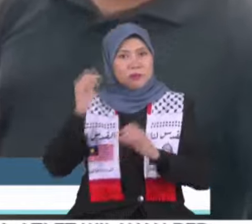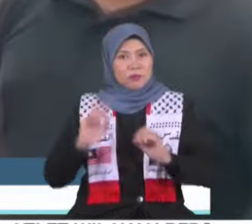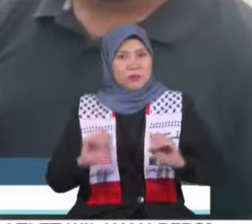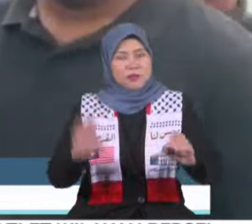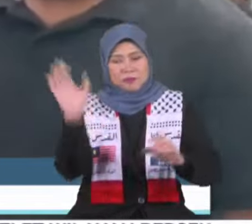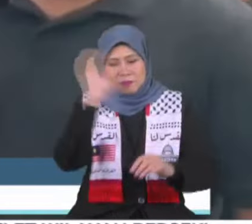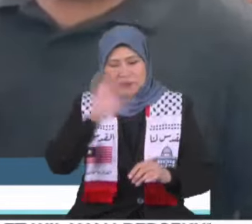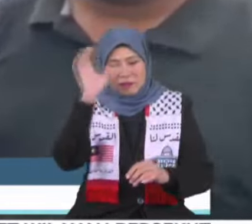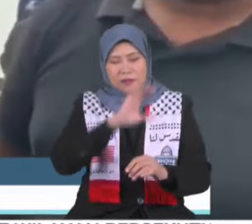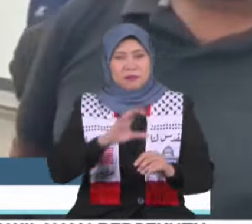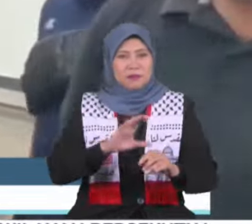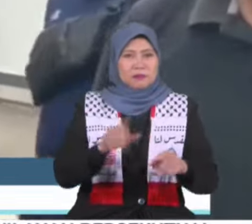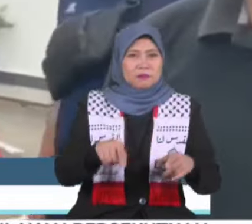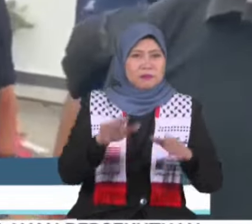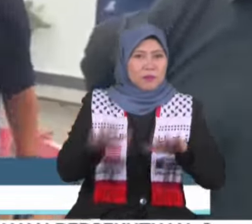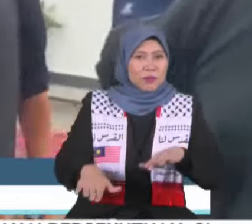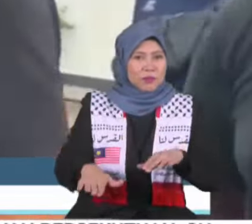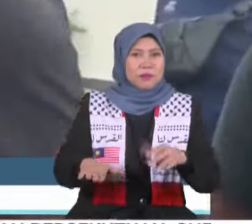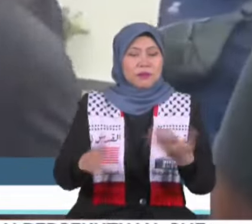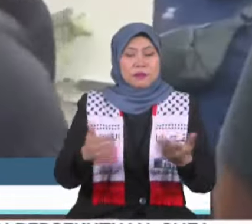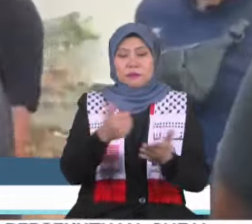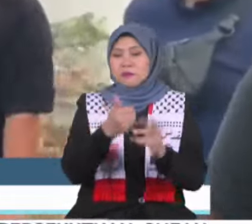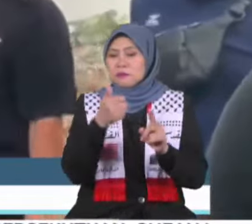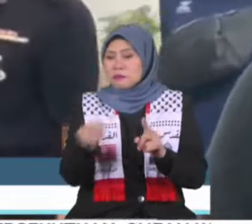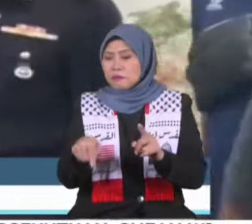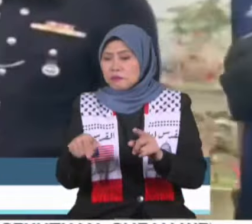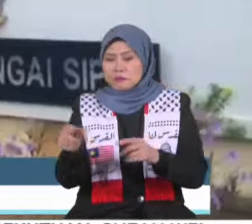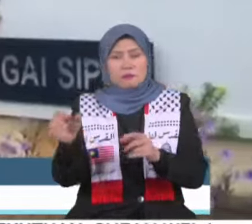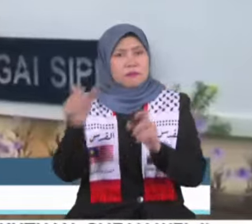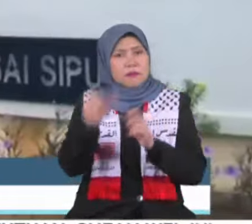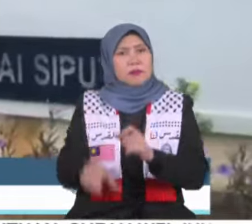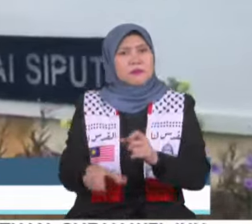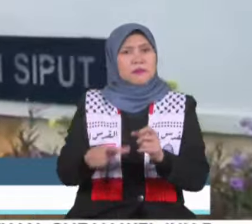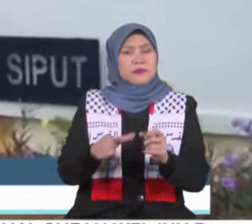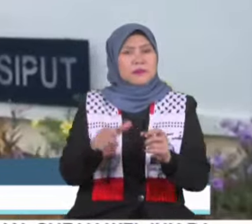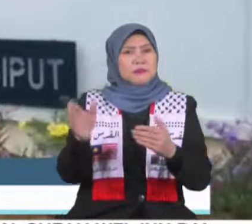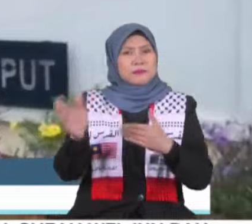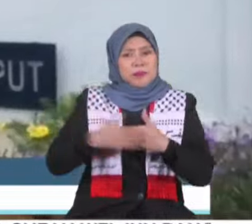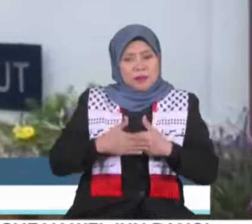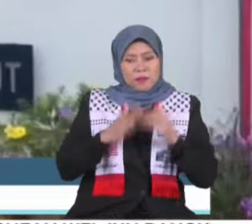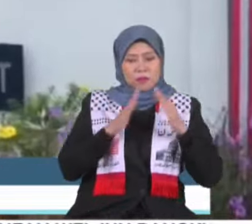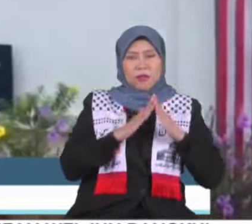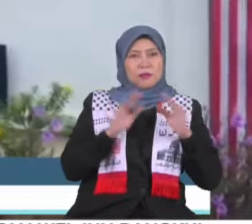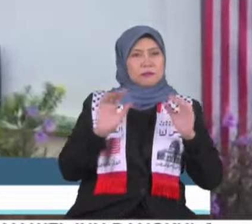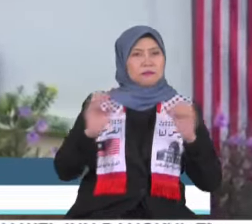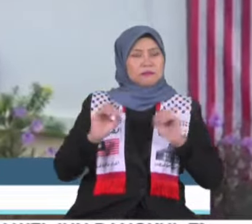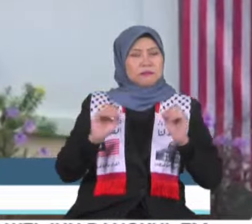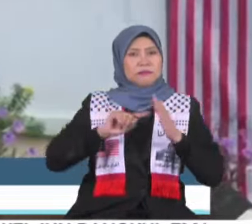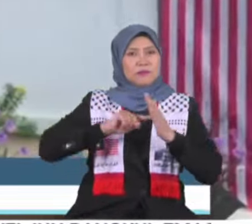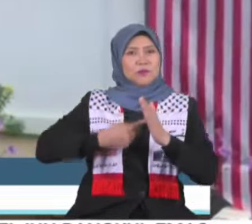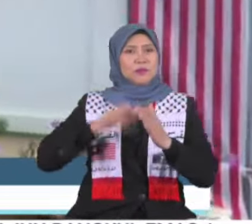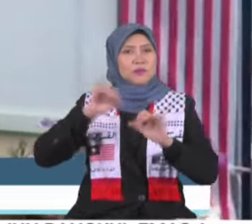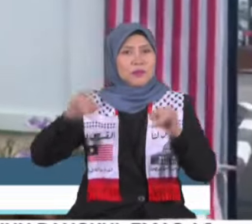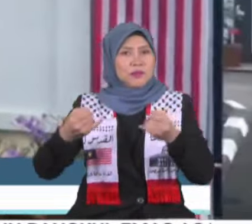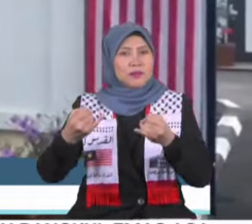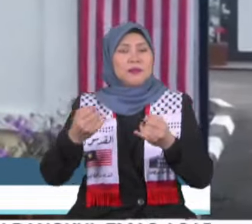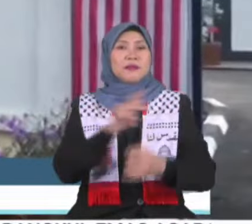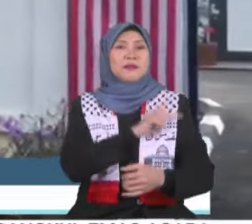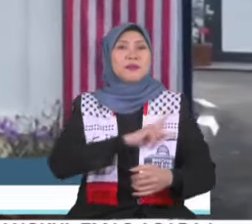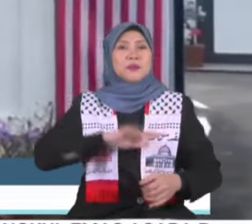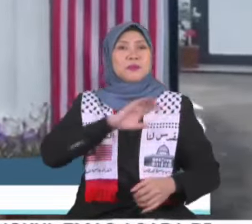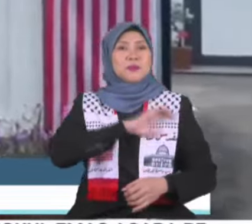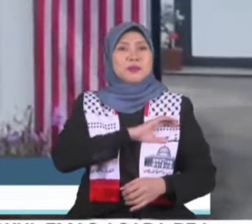operasi mencari yang digerakkan selepas mangsa dilapor tidak pulang ke rumah sejak Jumaat. Ketua Polis Daerah Sungai